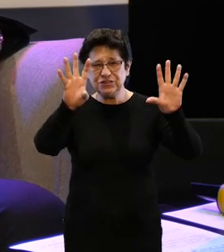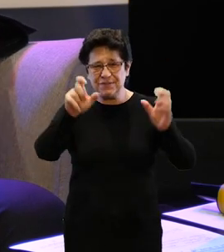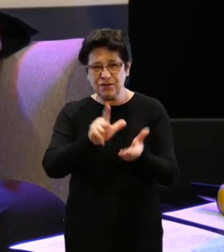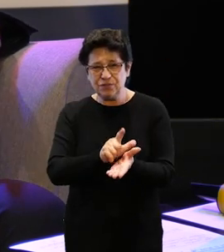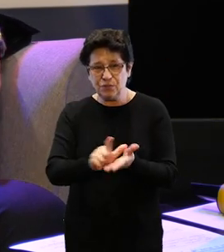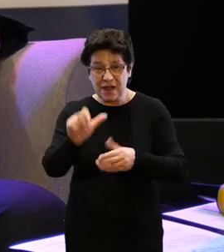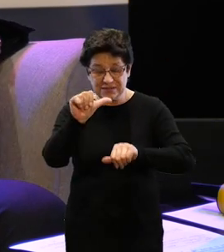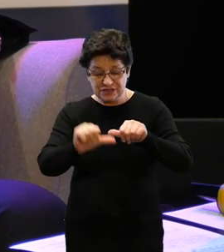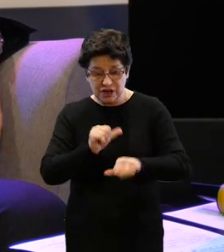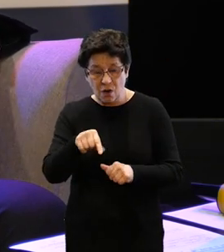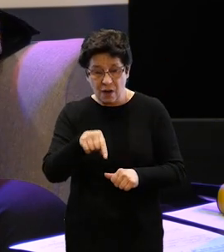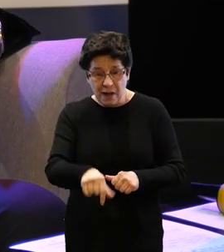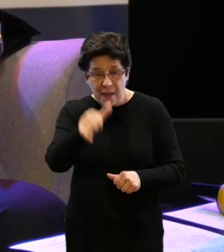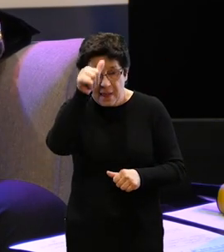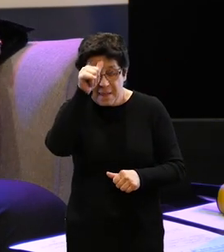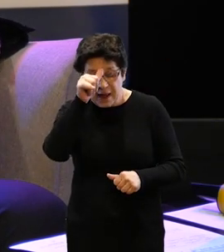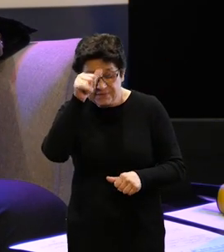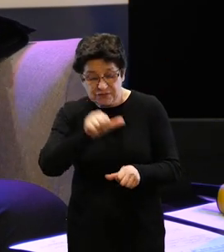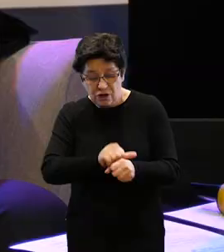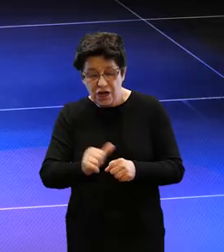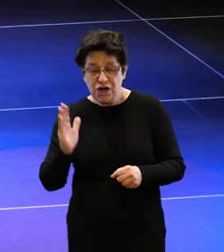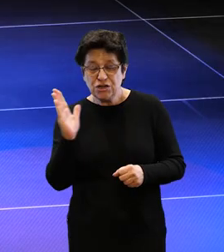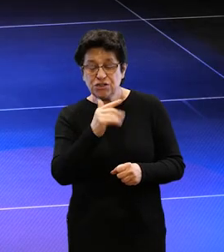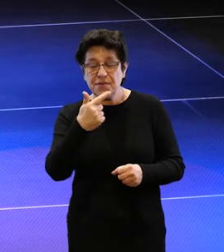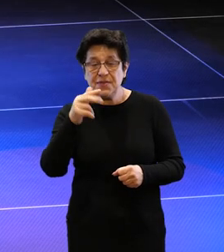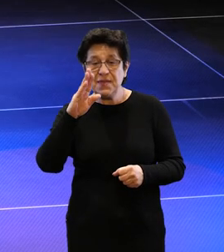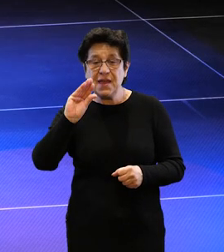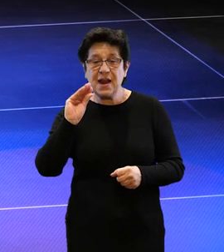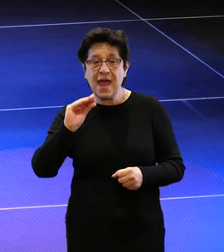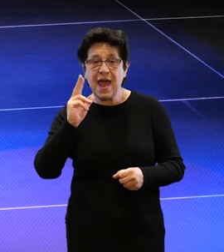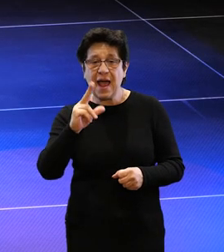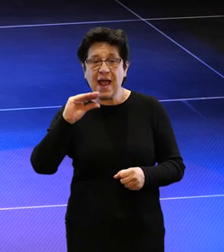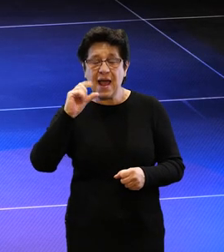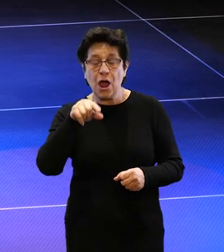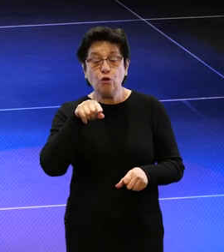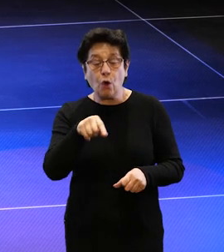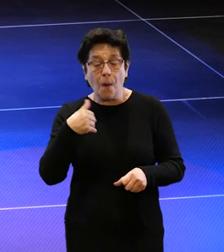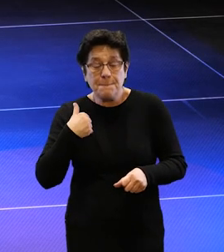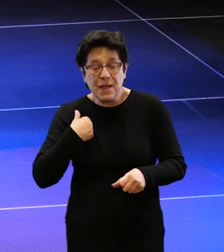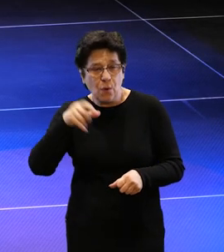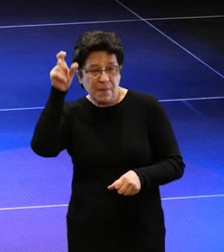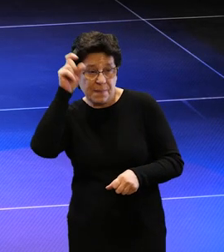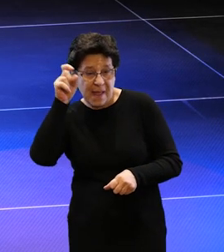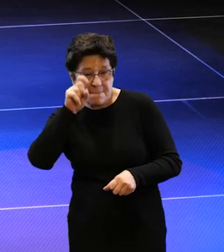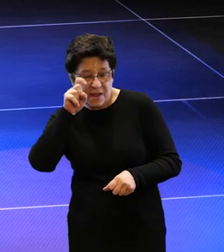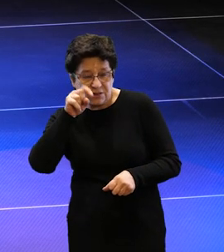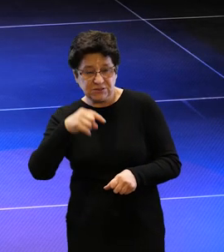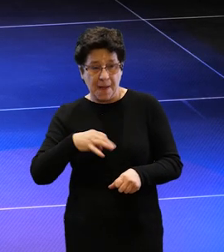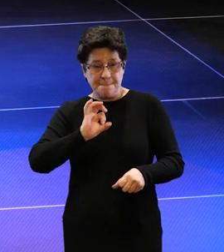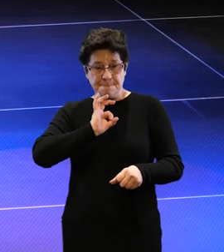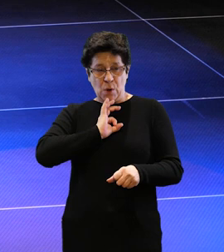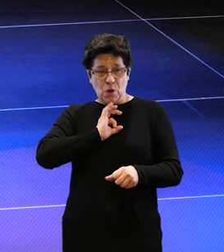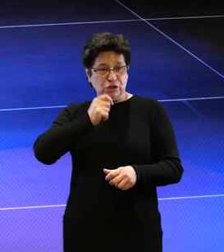rok i nazwisko Alfred strecker Alfred strecker to był Niemiec od którego mój dziadek kupił